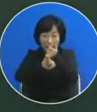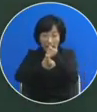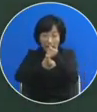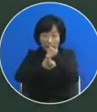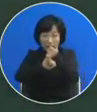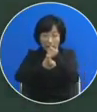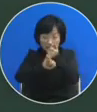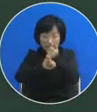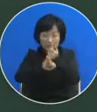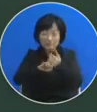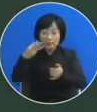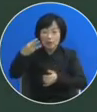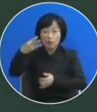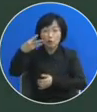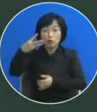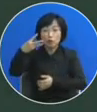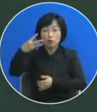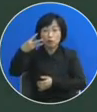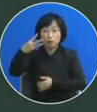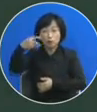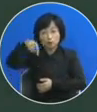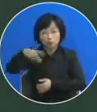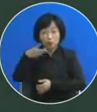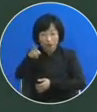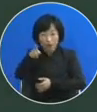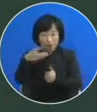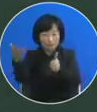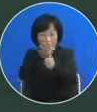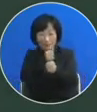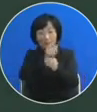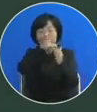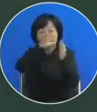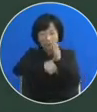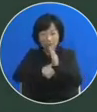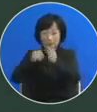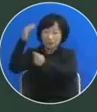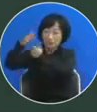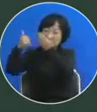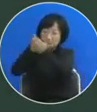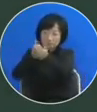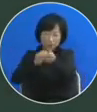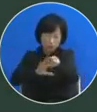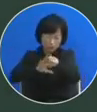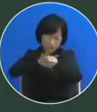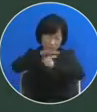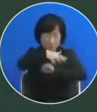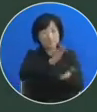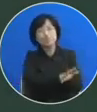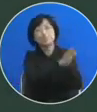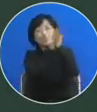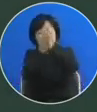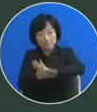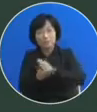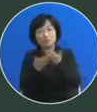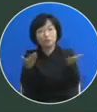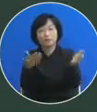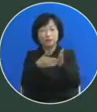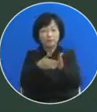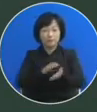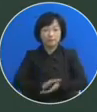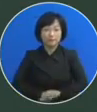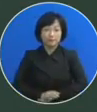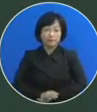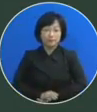잡으니까 하나님은 전 세계를 바꾸어 버립니다. And Luther grabbed hold of the covenant, staking his life to fight against the force of darkness, and God turned the entire age around.